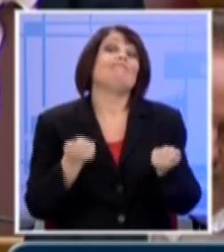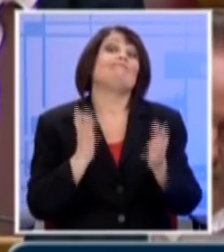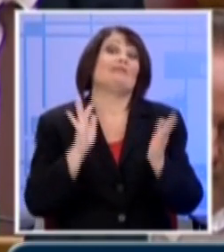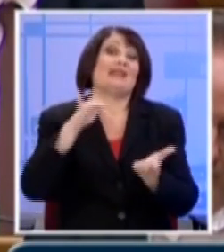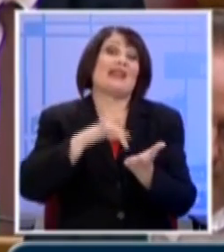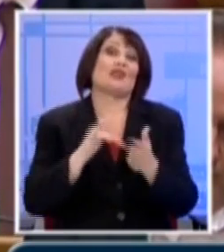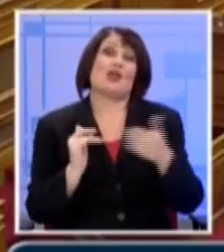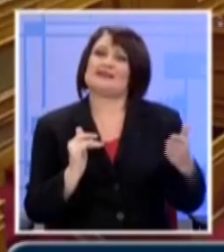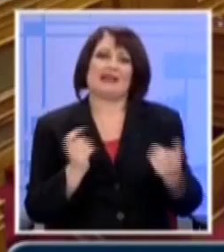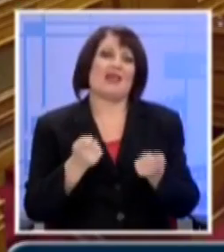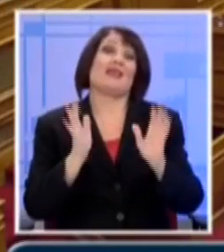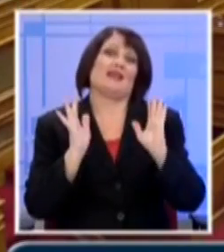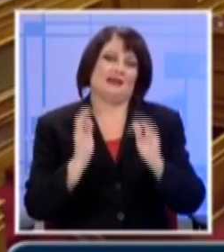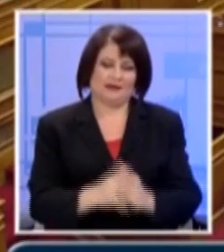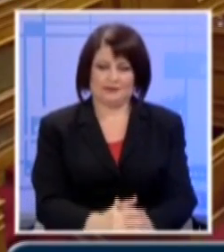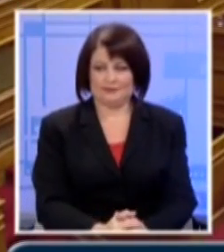η κεντροαριστερά.